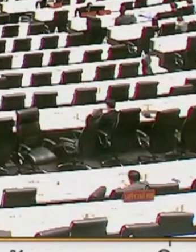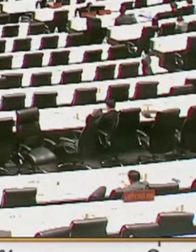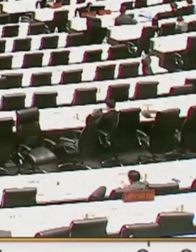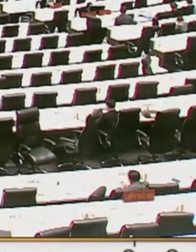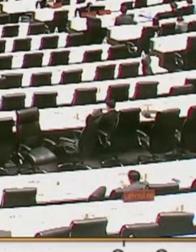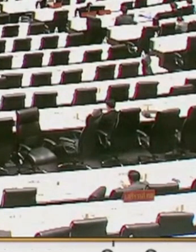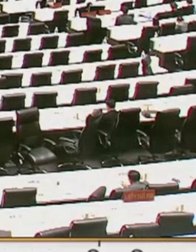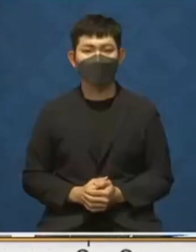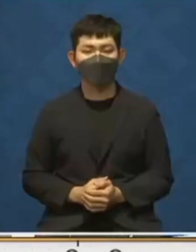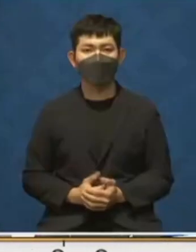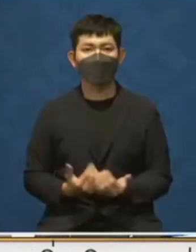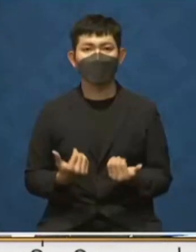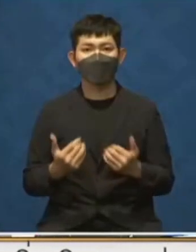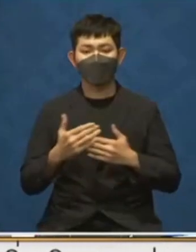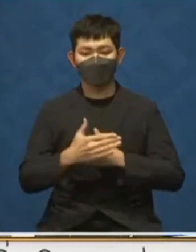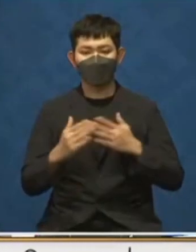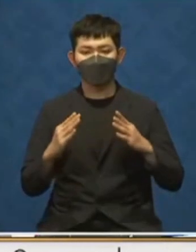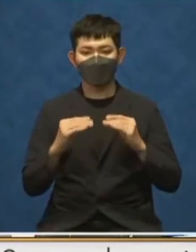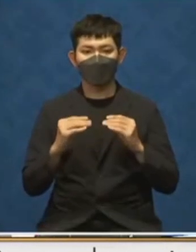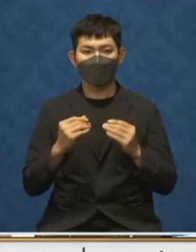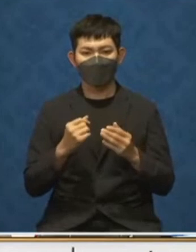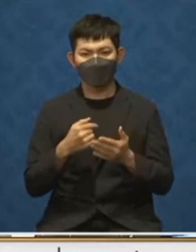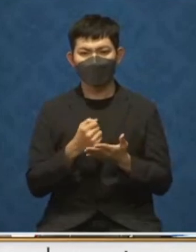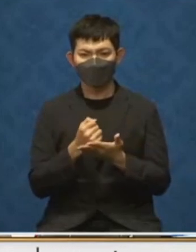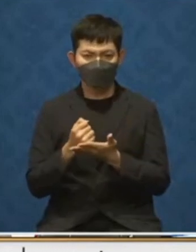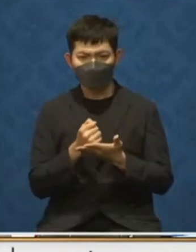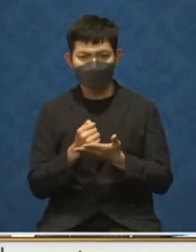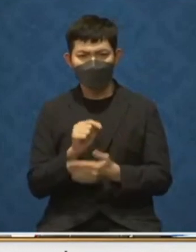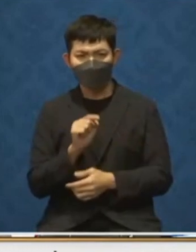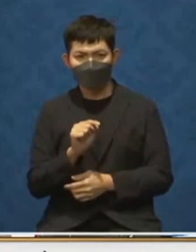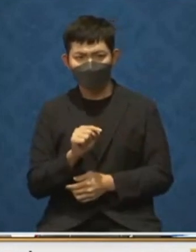สมาชิกที่อยู่ในห้องประชุมก็ช่วยๆกันกดนะครับ